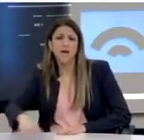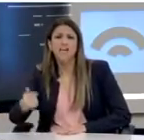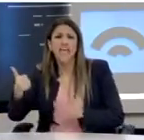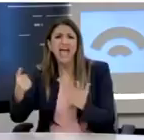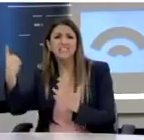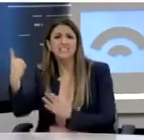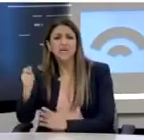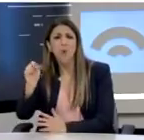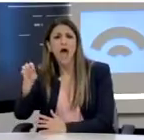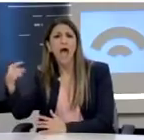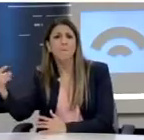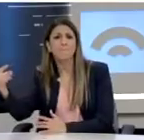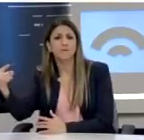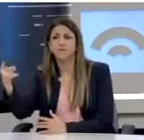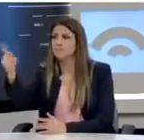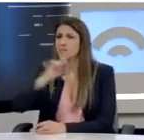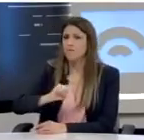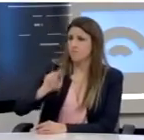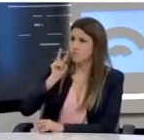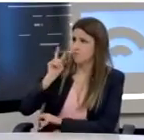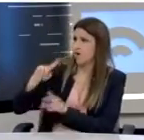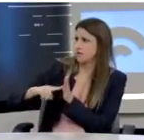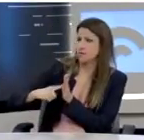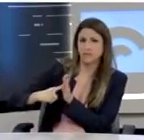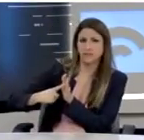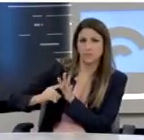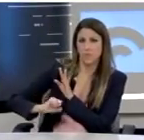Και αποκορύφωμα αυτού του παροξυσμού υπήρξε